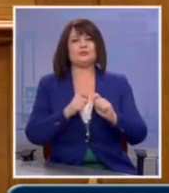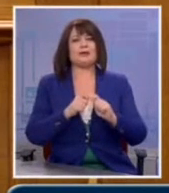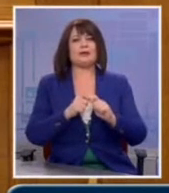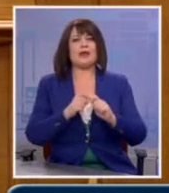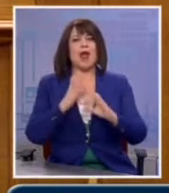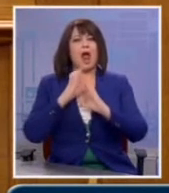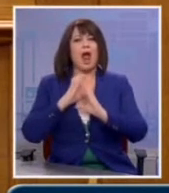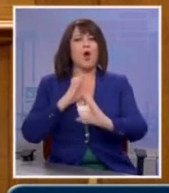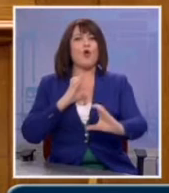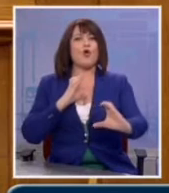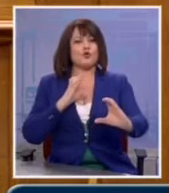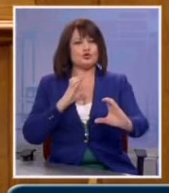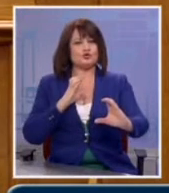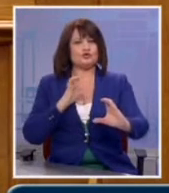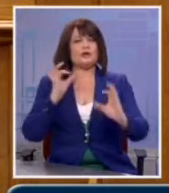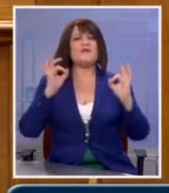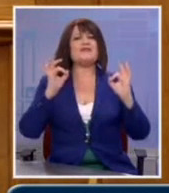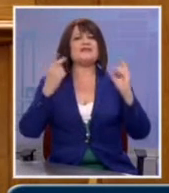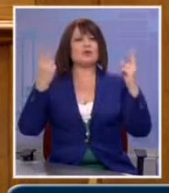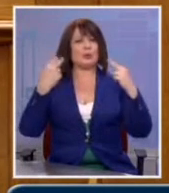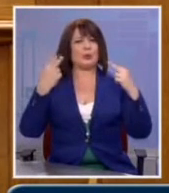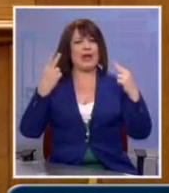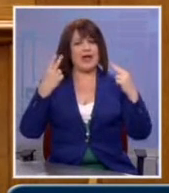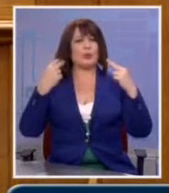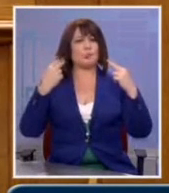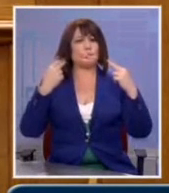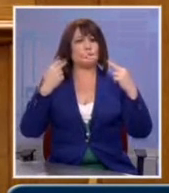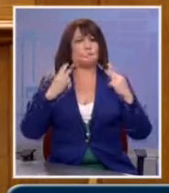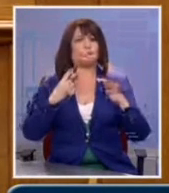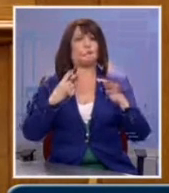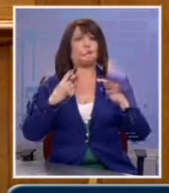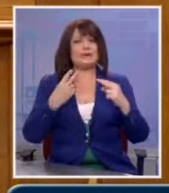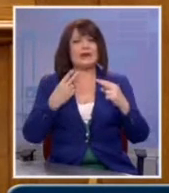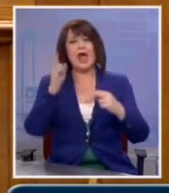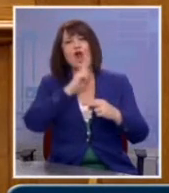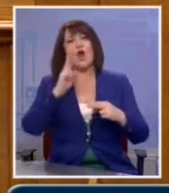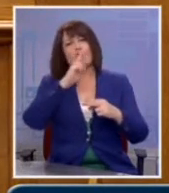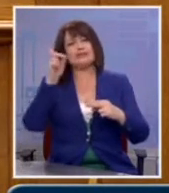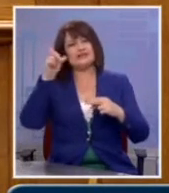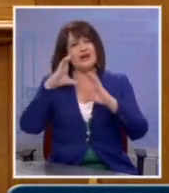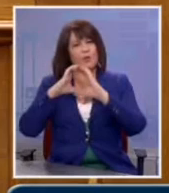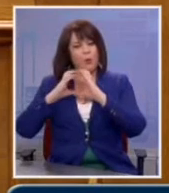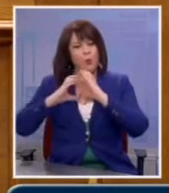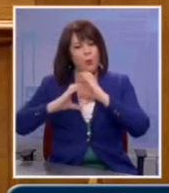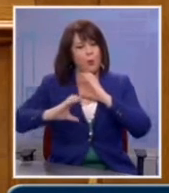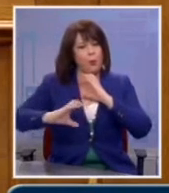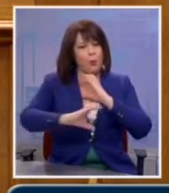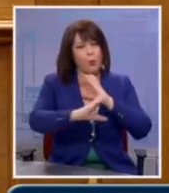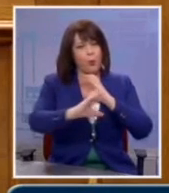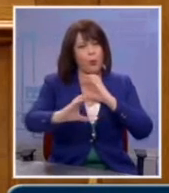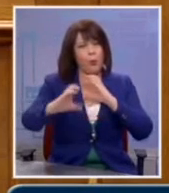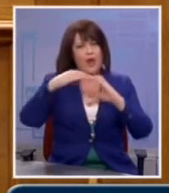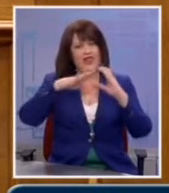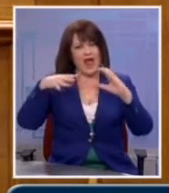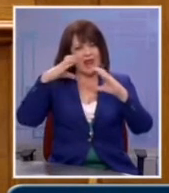ένας αγωγός φυσικού αερίου που θα ξεκινάει από τη Ρωσία, θα συνεχίζει